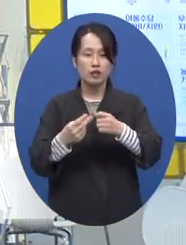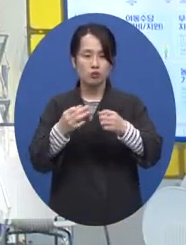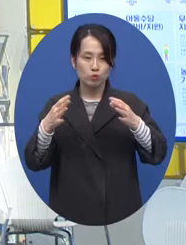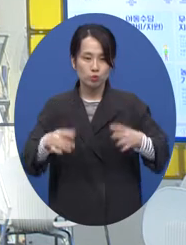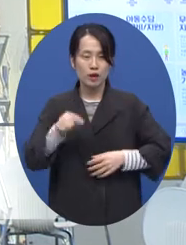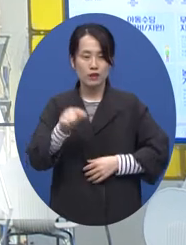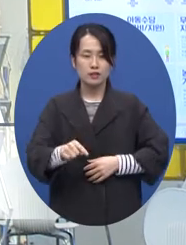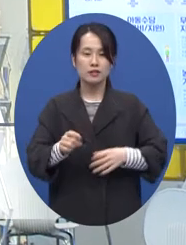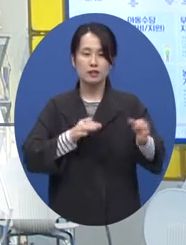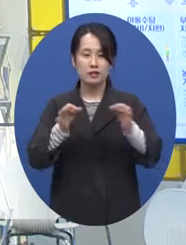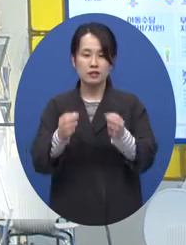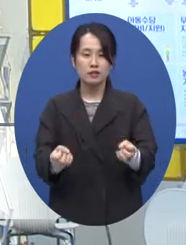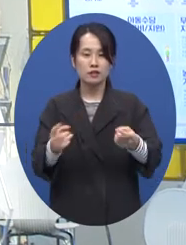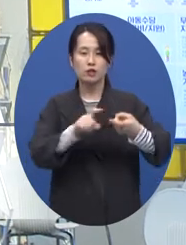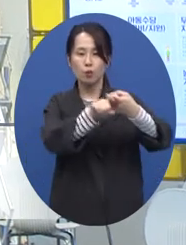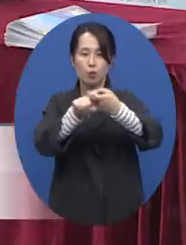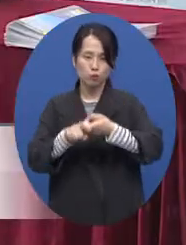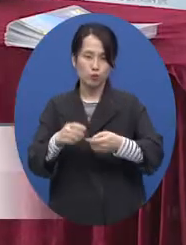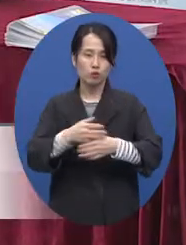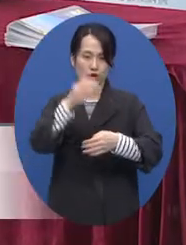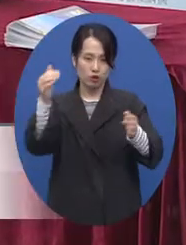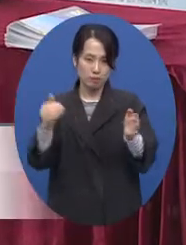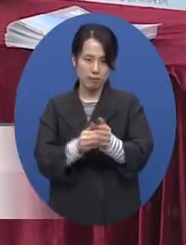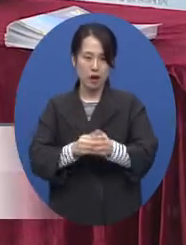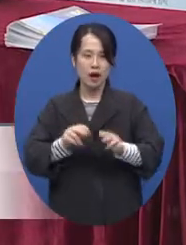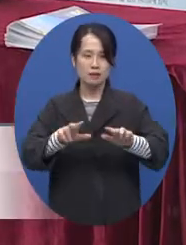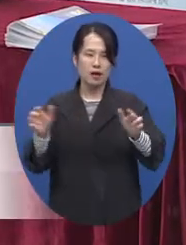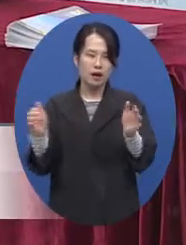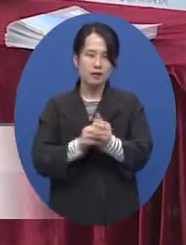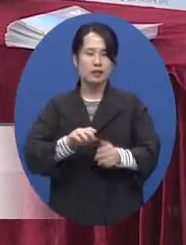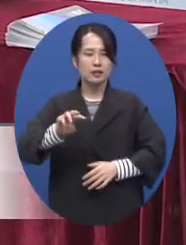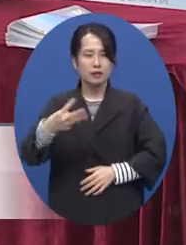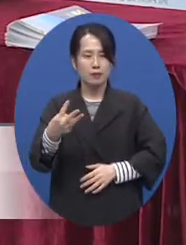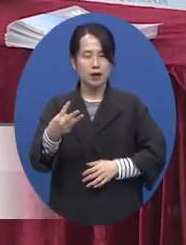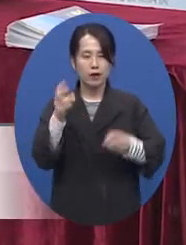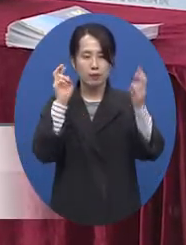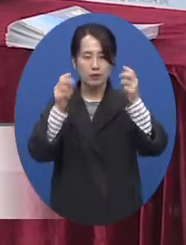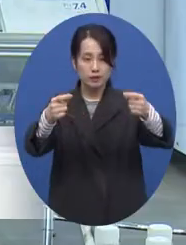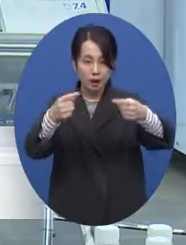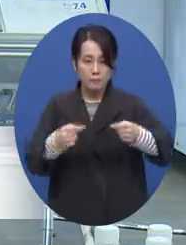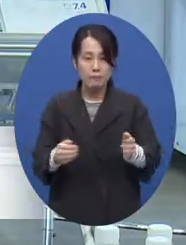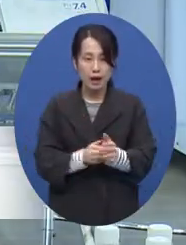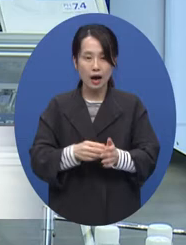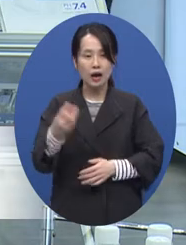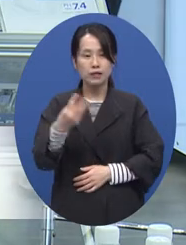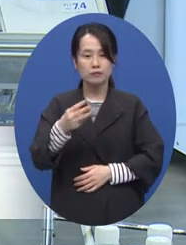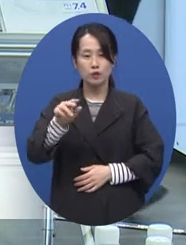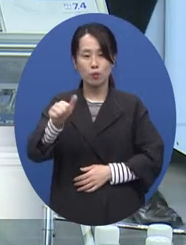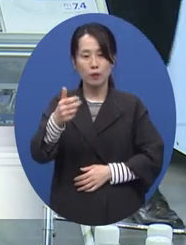나라장터 엑스포를 공동 개최했습니다. 지금까지 총 300여 개사가 참여했고